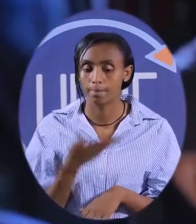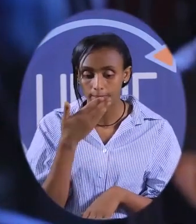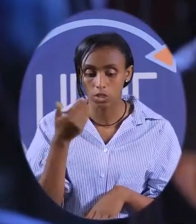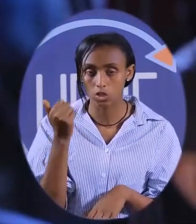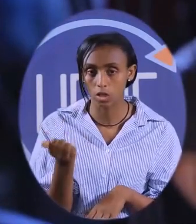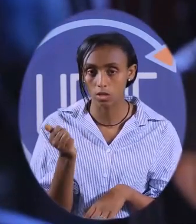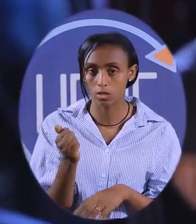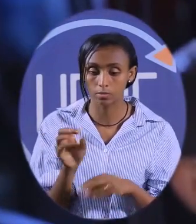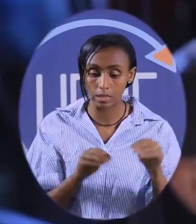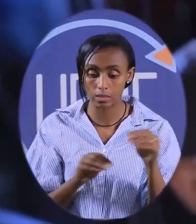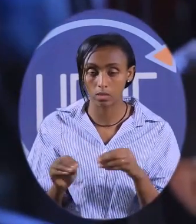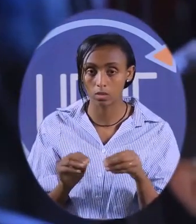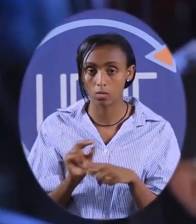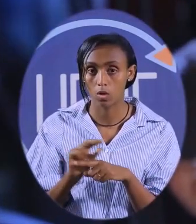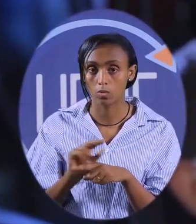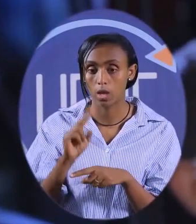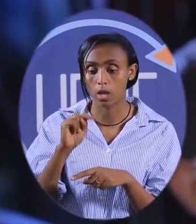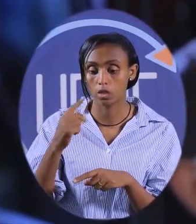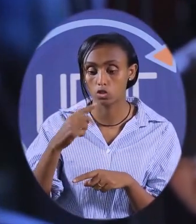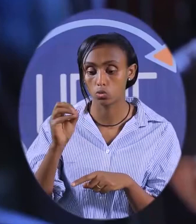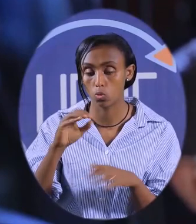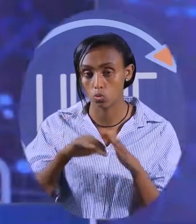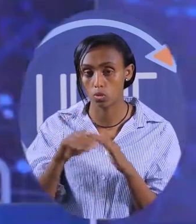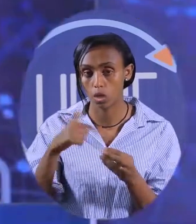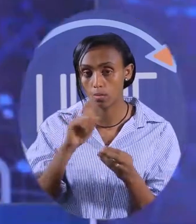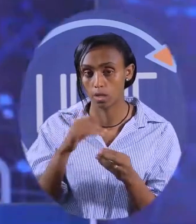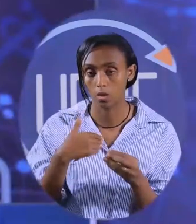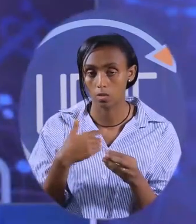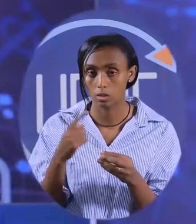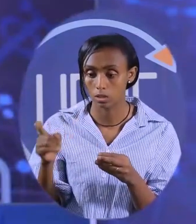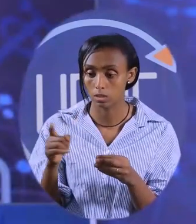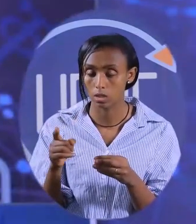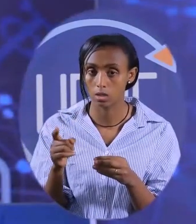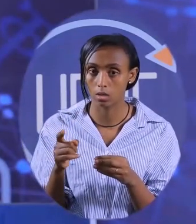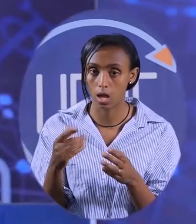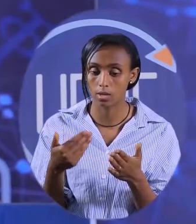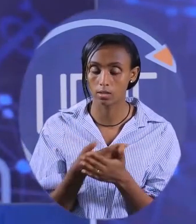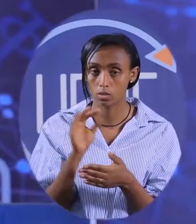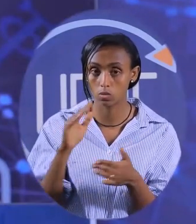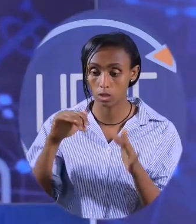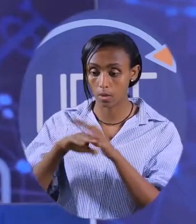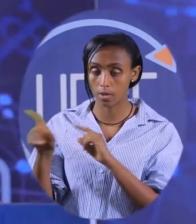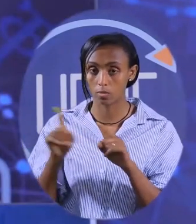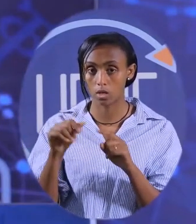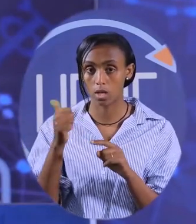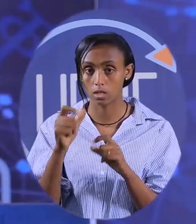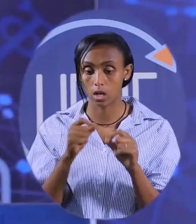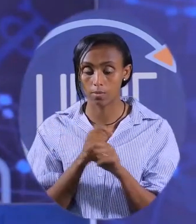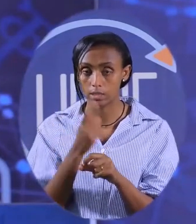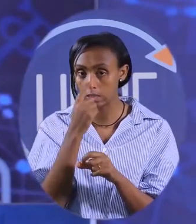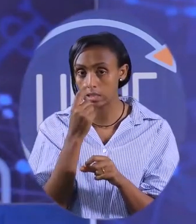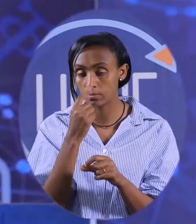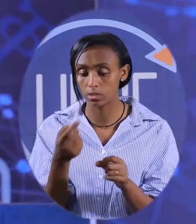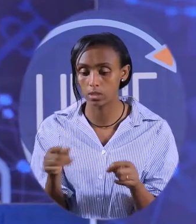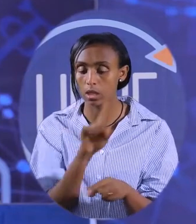የተሻለ ጭራሽ እንደው የሚንቀሳቀሱ ባለሙያዎች ያሉት የንጆች አካባቢ ፍሬሽ ተማሪ እዛ እናስገባ ስንል ደግሞ ስራ ልምዱ የአስር ዓመት ስራ ልምድ